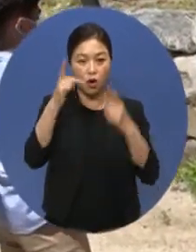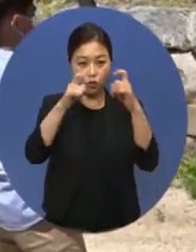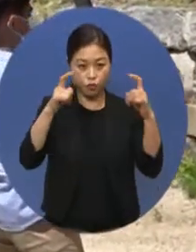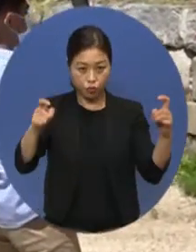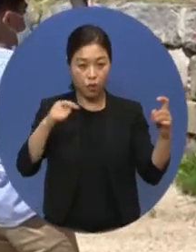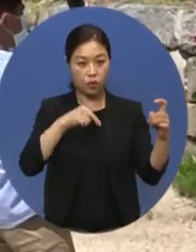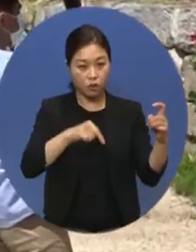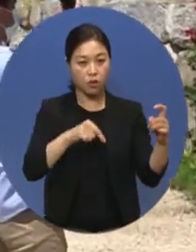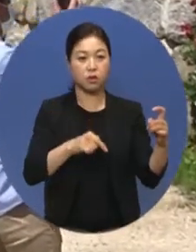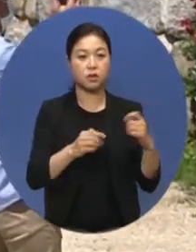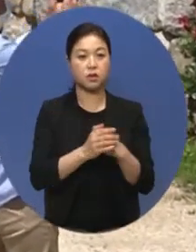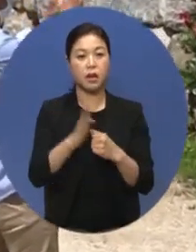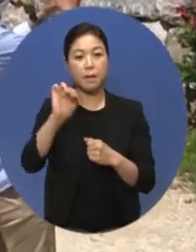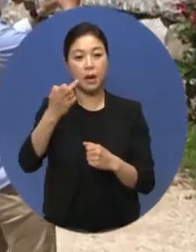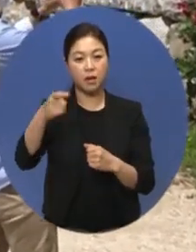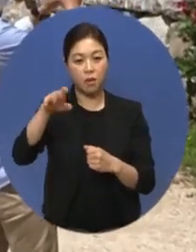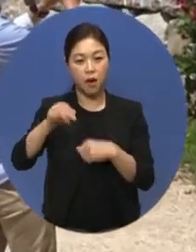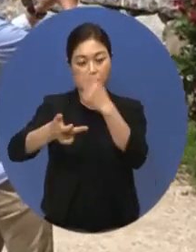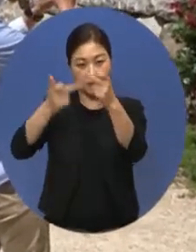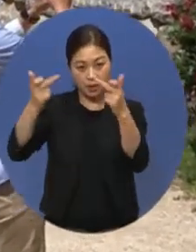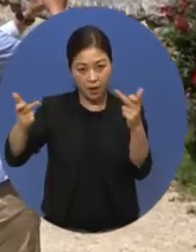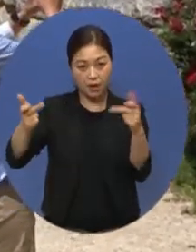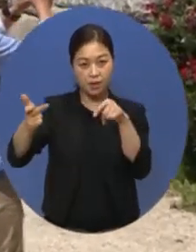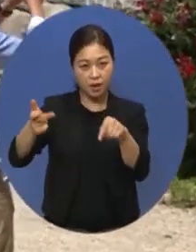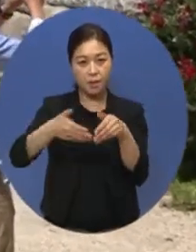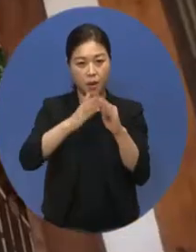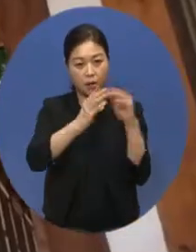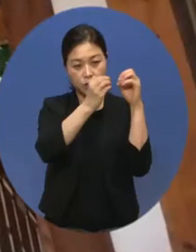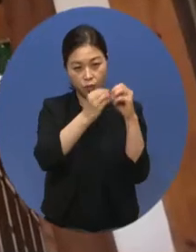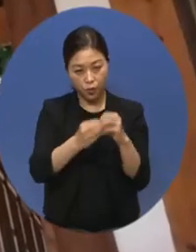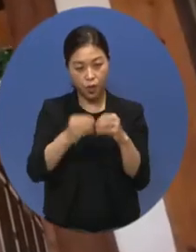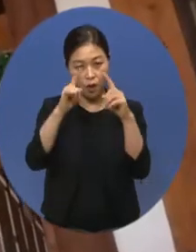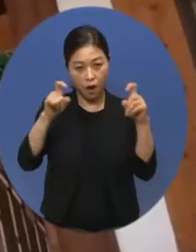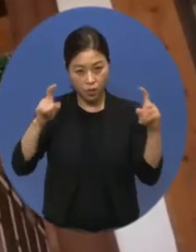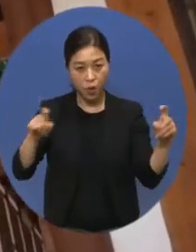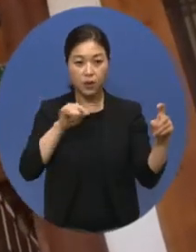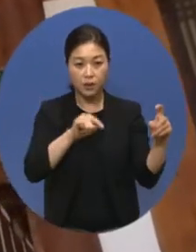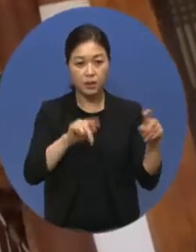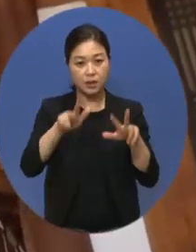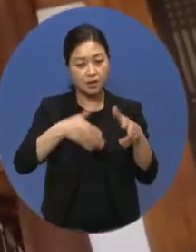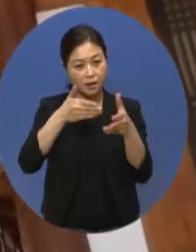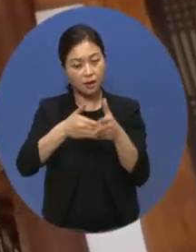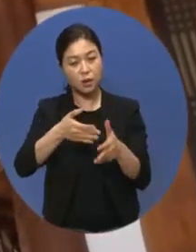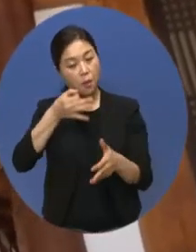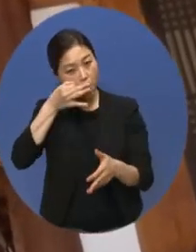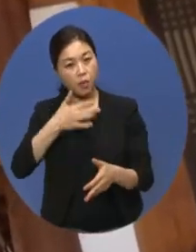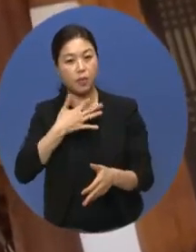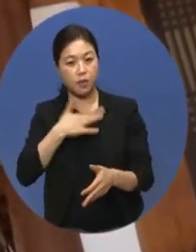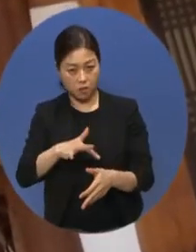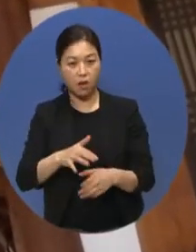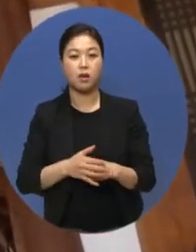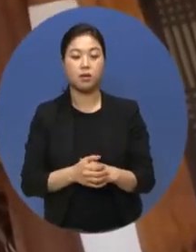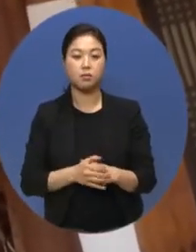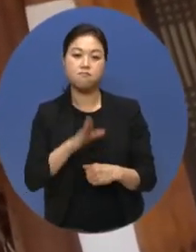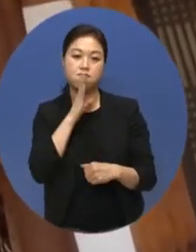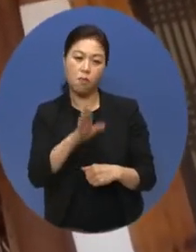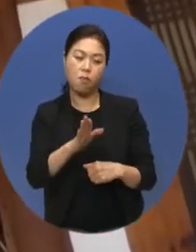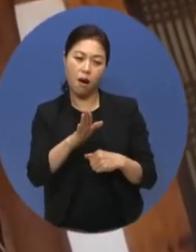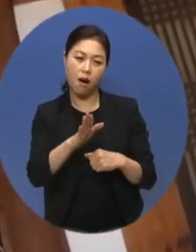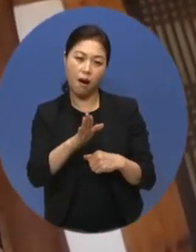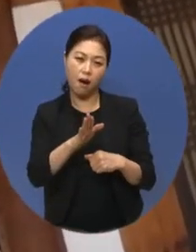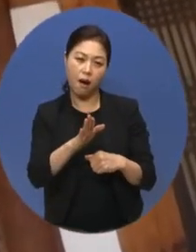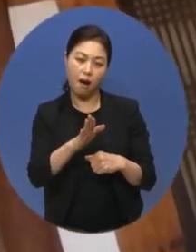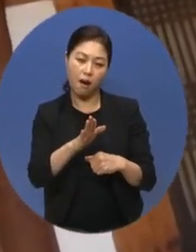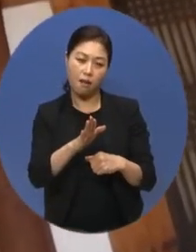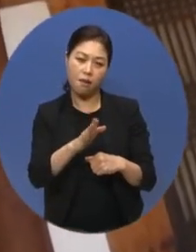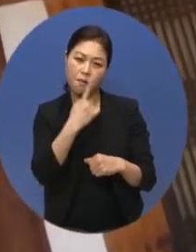생각하지 못했던 발왕산 중턱에 지어진 전통 한옥들은 지금까지 보지 못한 정교한 모습이